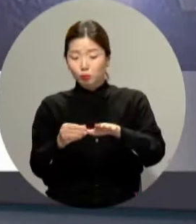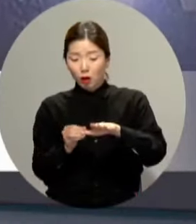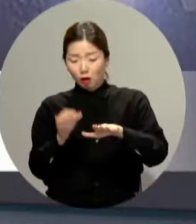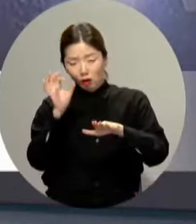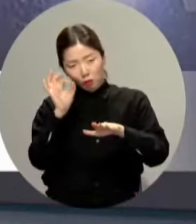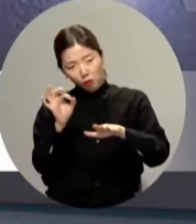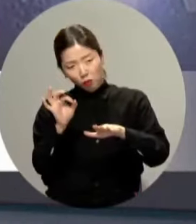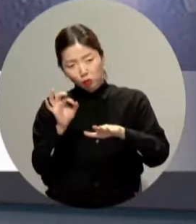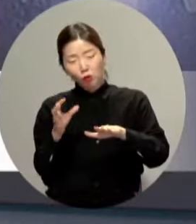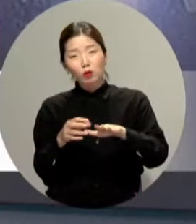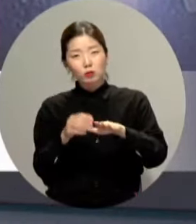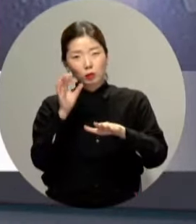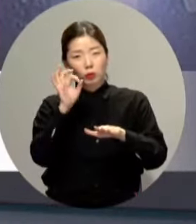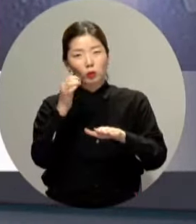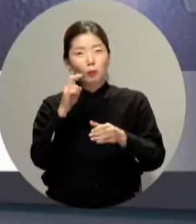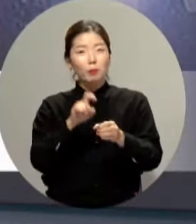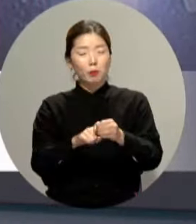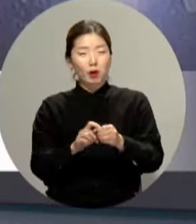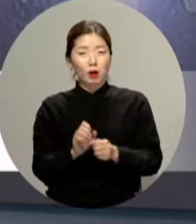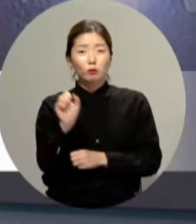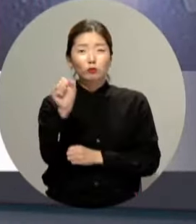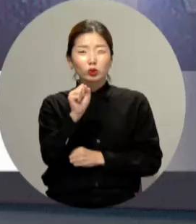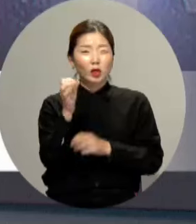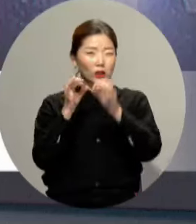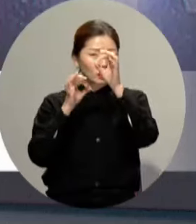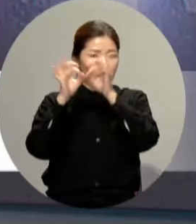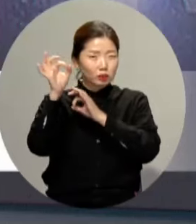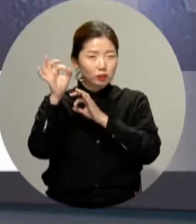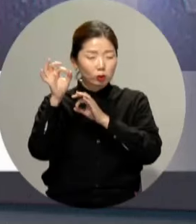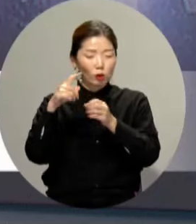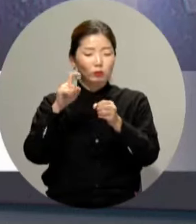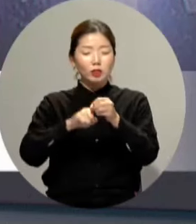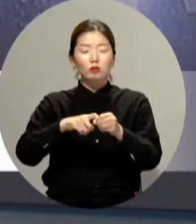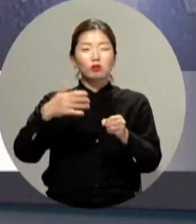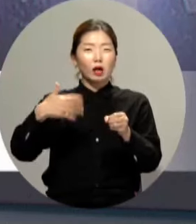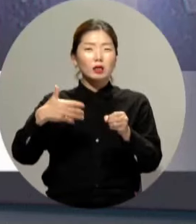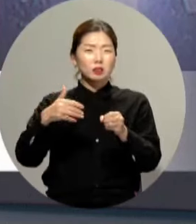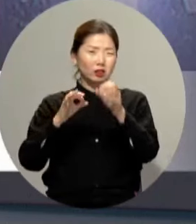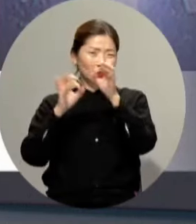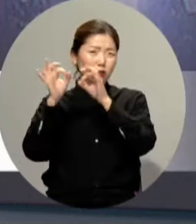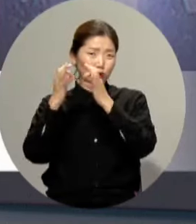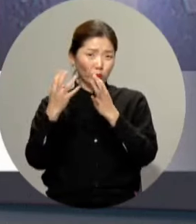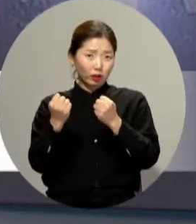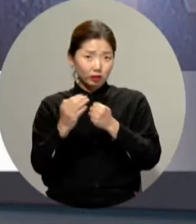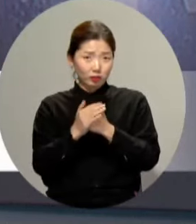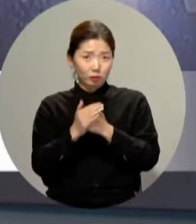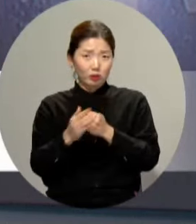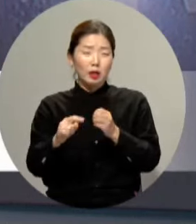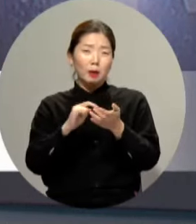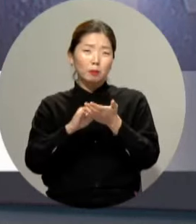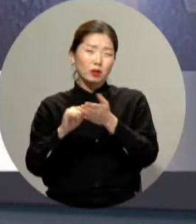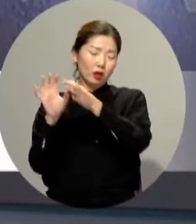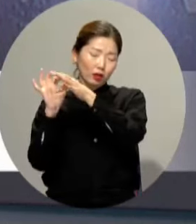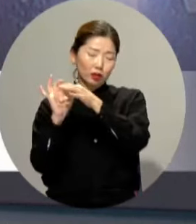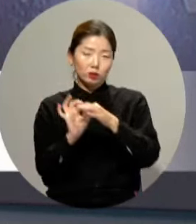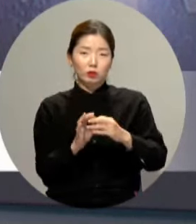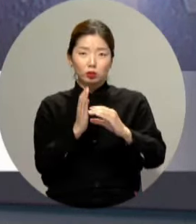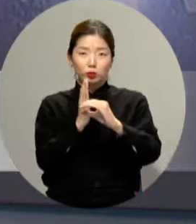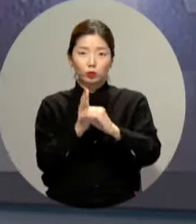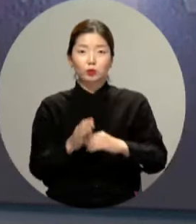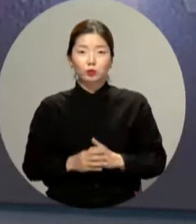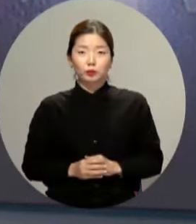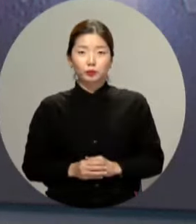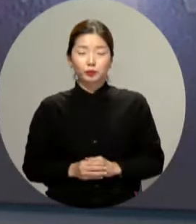차량을 먹잇감으로 삼았는데요. 운전자가 실수로 차량 문을 잠그지 않는 일이 적지 않아 차량 털이 피해가 끊이지 않고